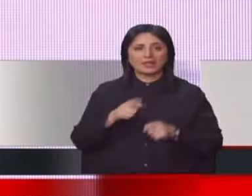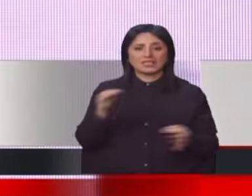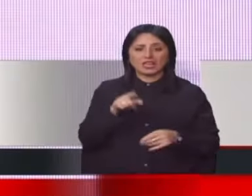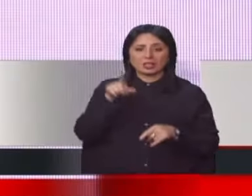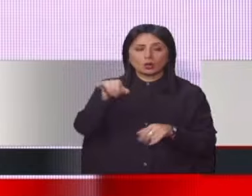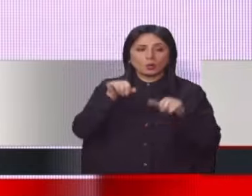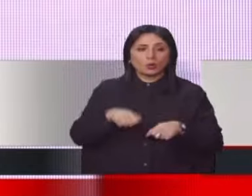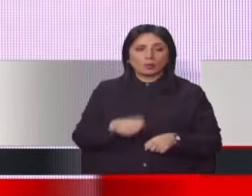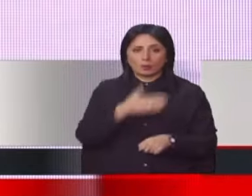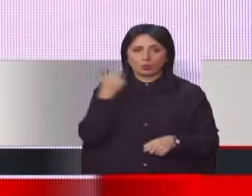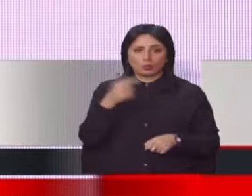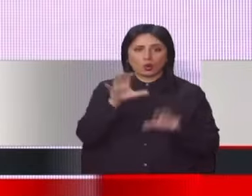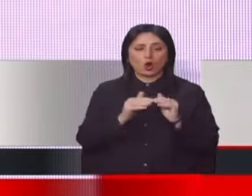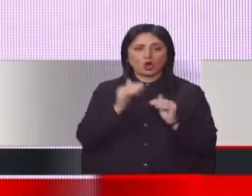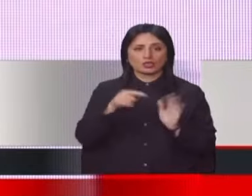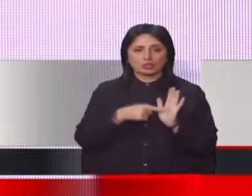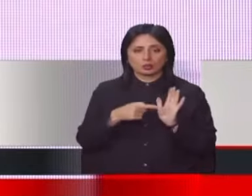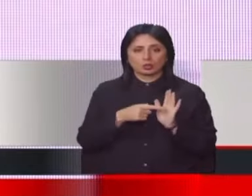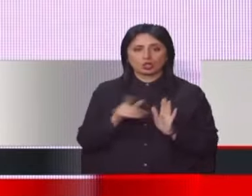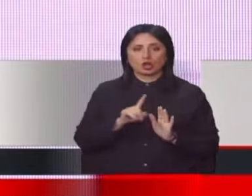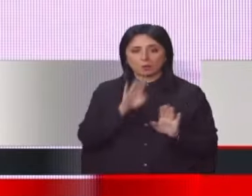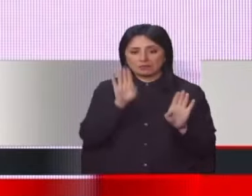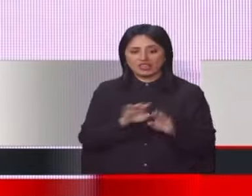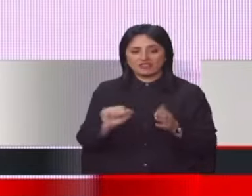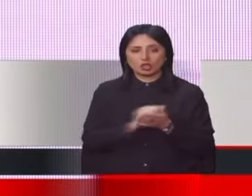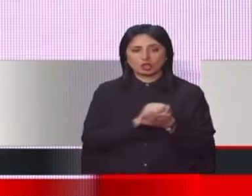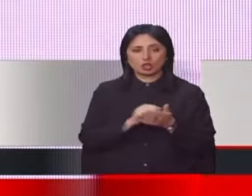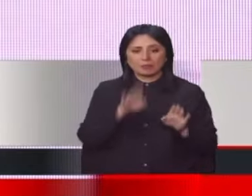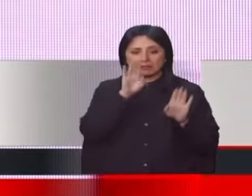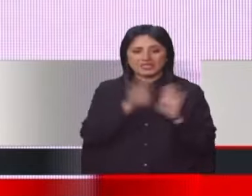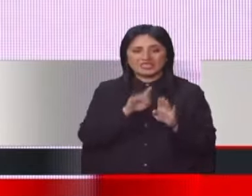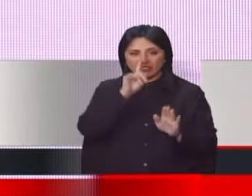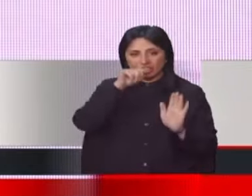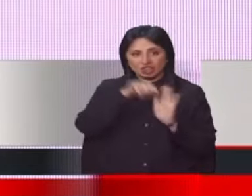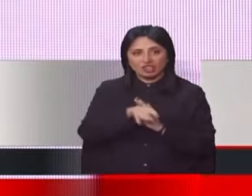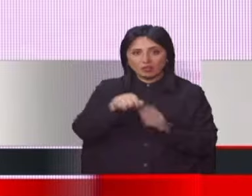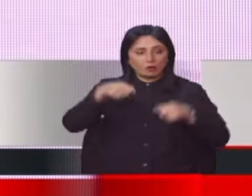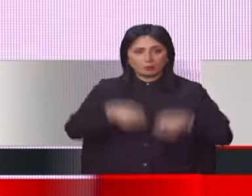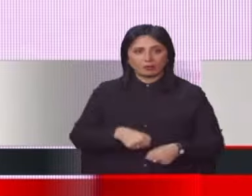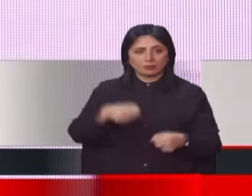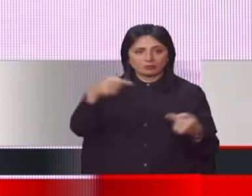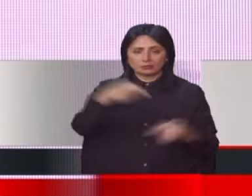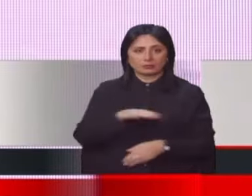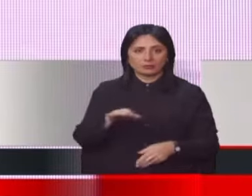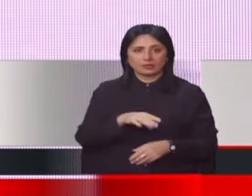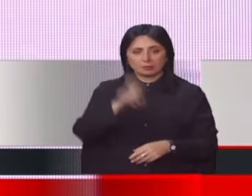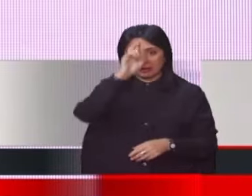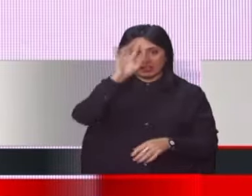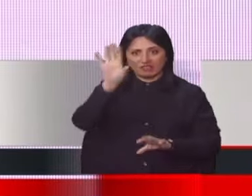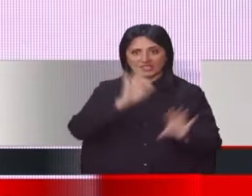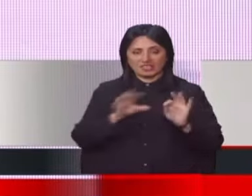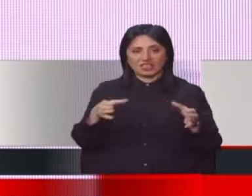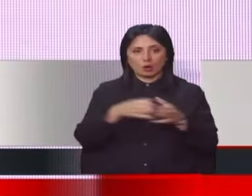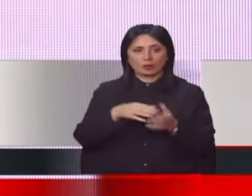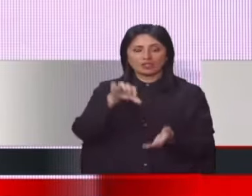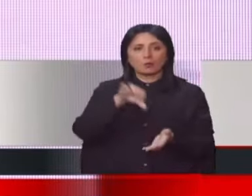არანაირი უფლებამოსილება არ აქვს კონსტიტუციით, რომ მსგავსი დოკუმენტი ან მსგავსი ჩარევა მის კომპეტენციას არ ეხება, თავრობის